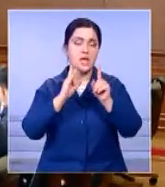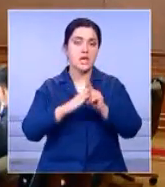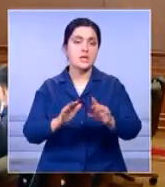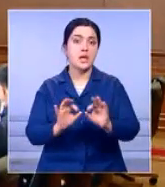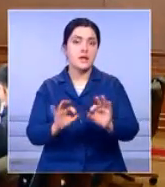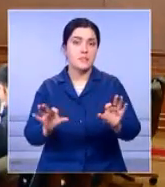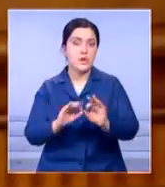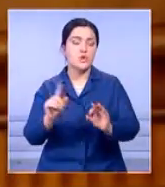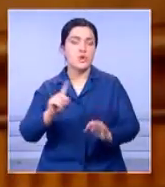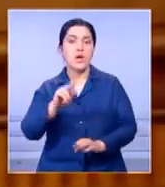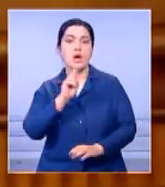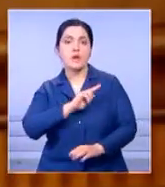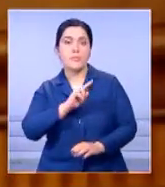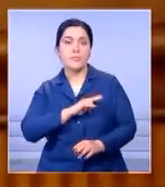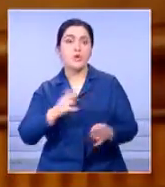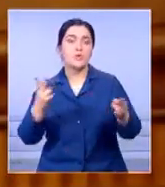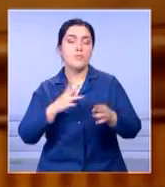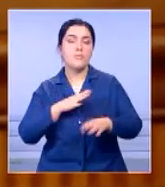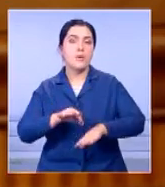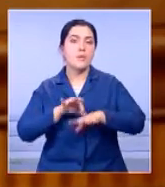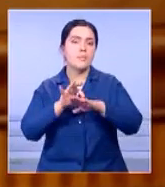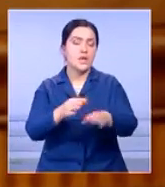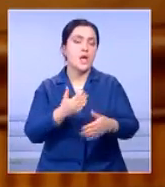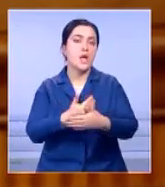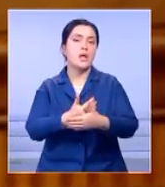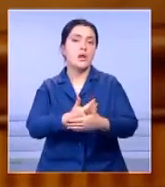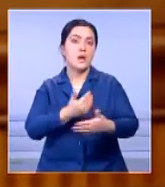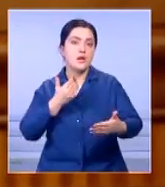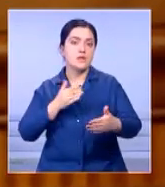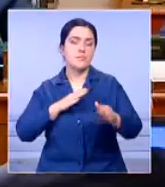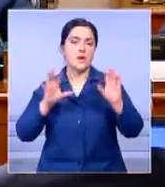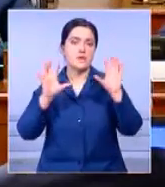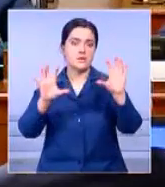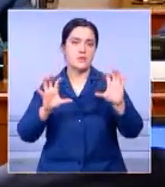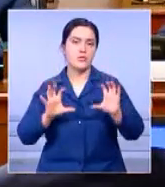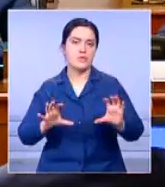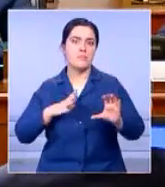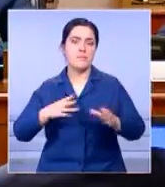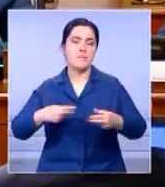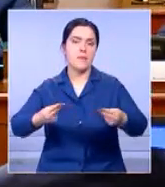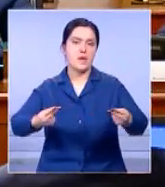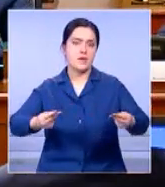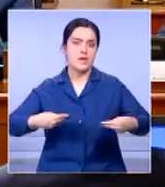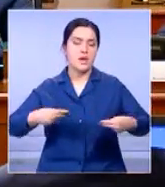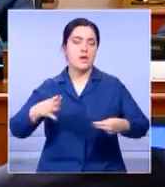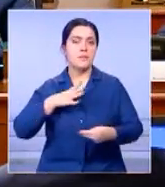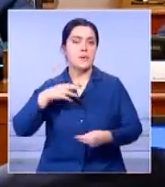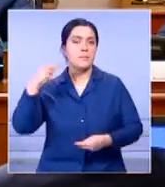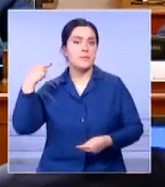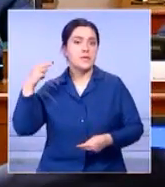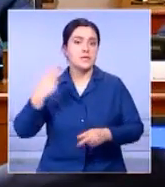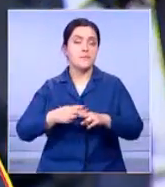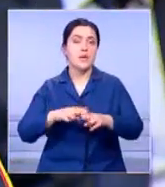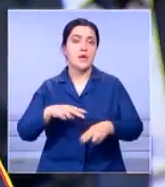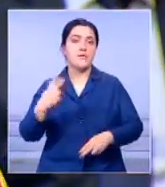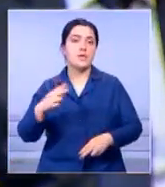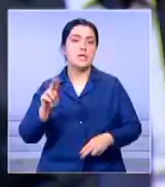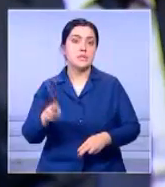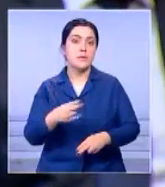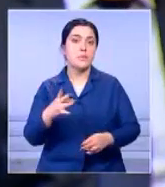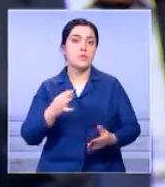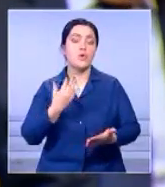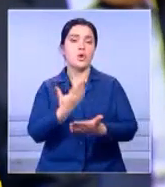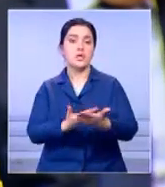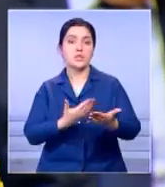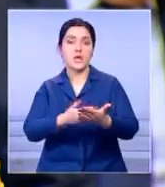Сагентаев отметил, что работу необходимо было проводить в тот момент, когда законопроект подписал глава государства. Это произошло 22